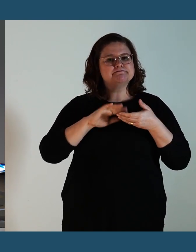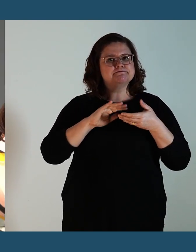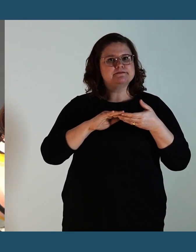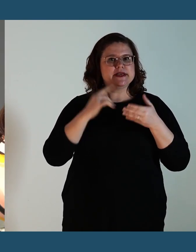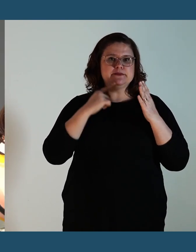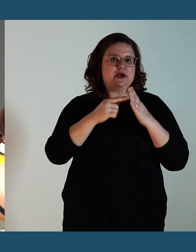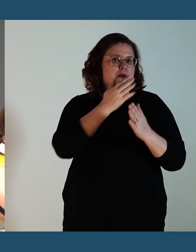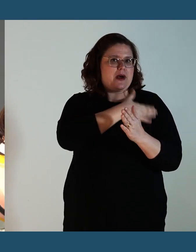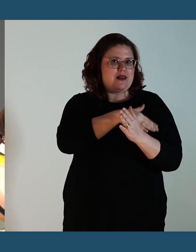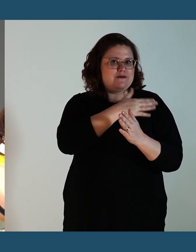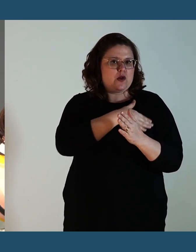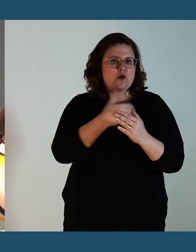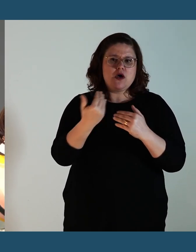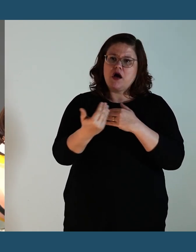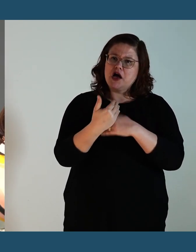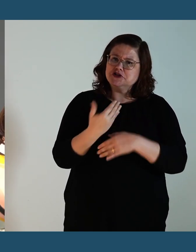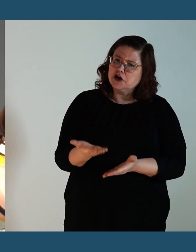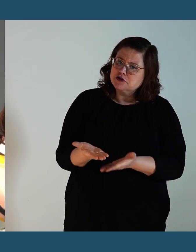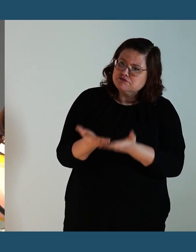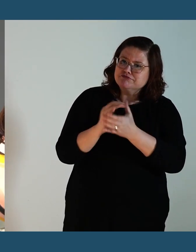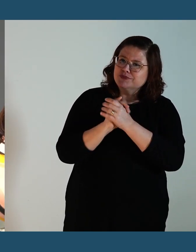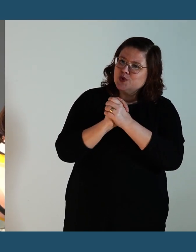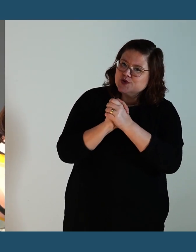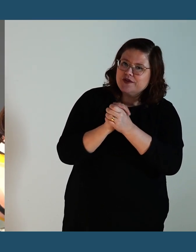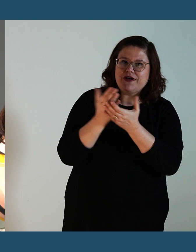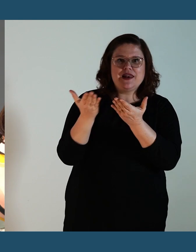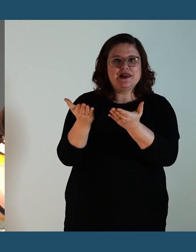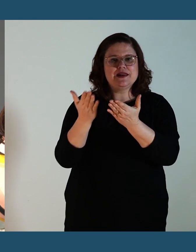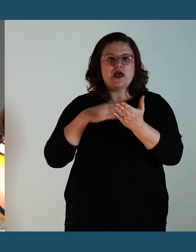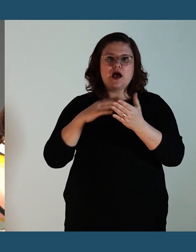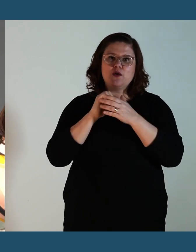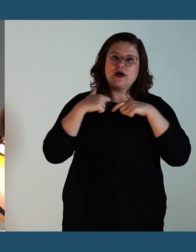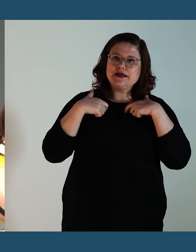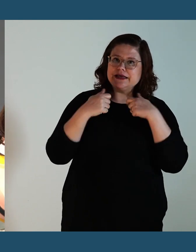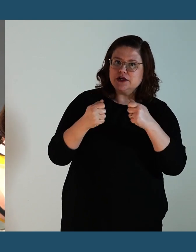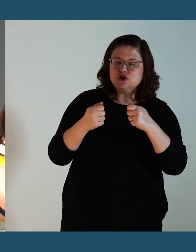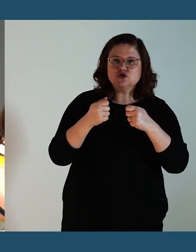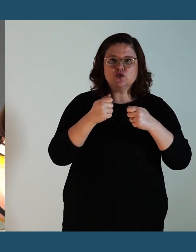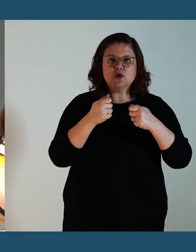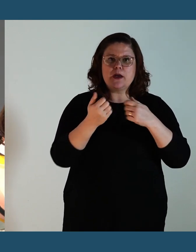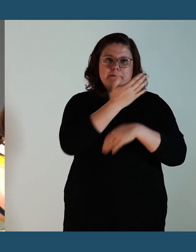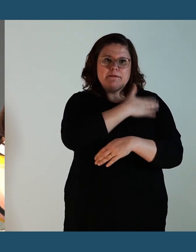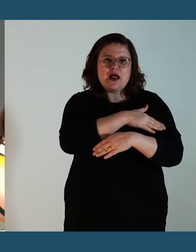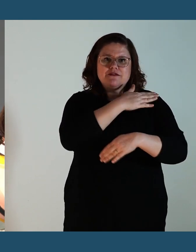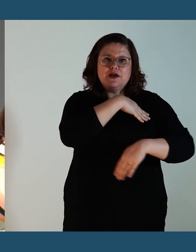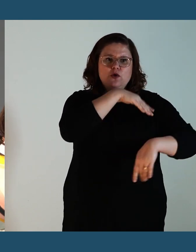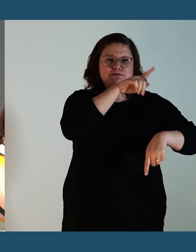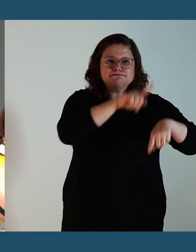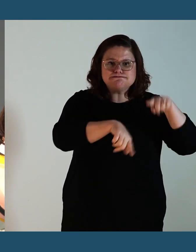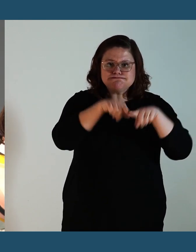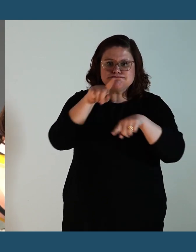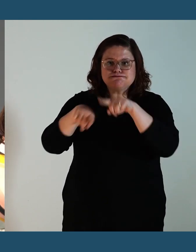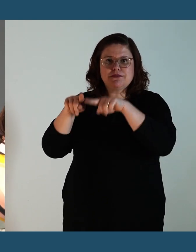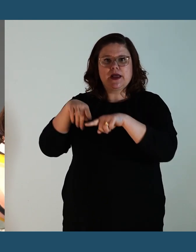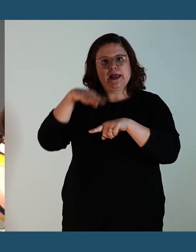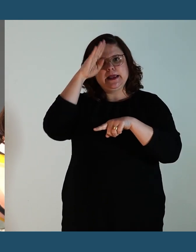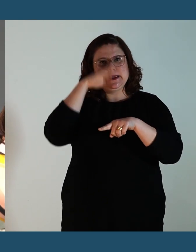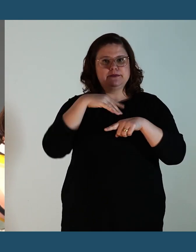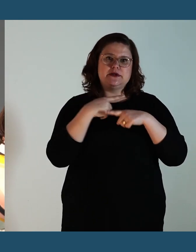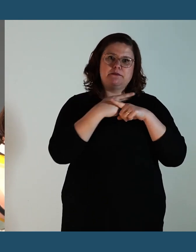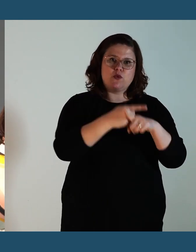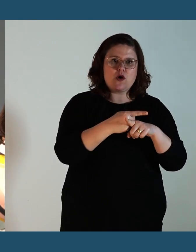palveluissakin niin kuin, että asiakasystävällinen ja kiinnostunut siitä, että miten voi olla niin kuin moninaisia palveluita erilaisille